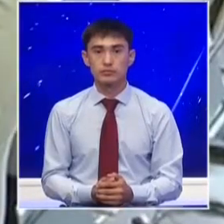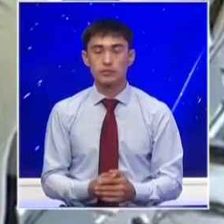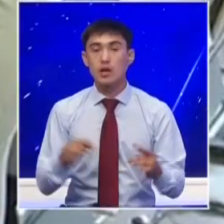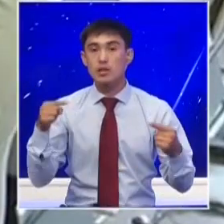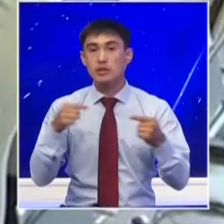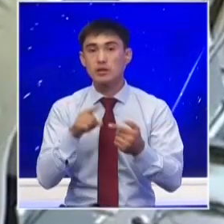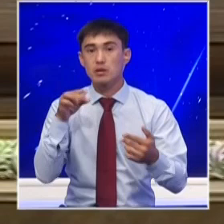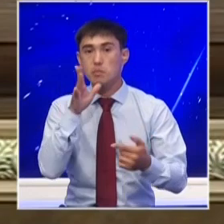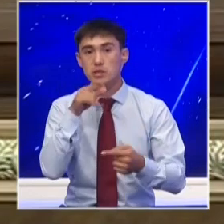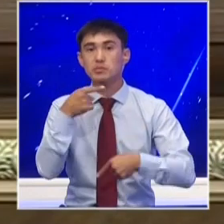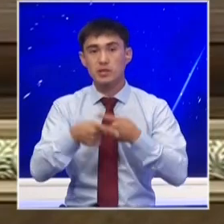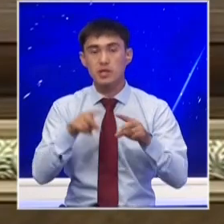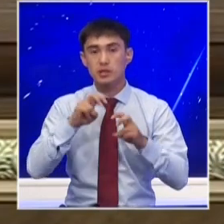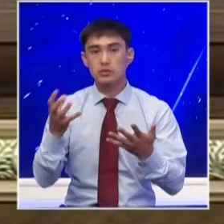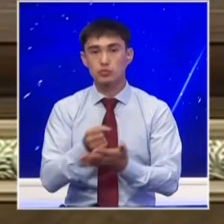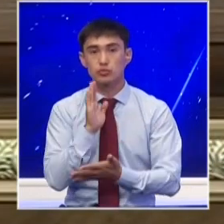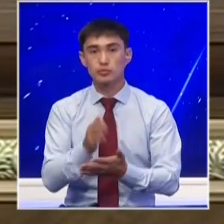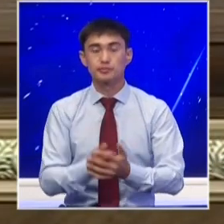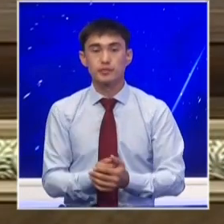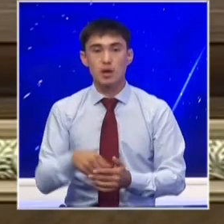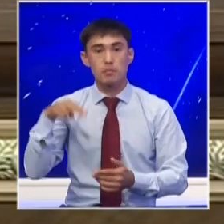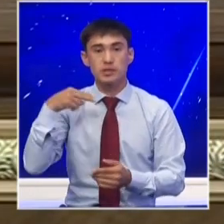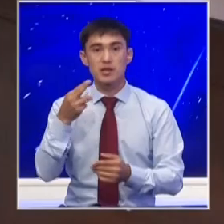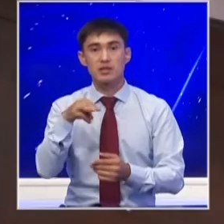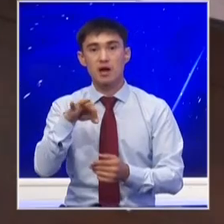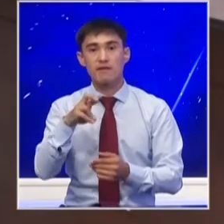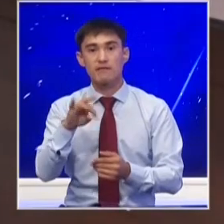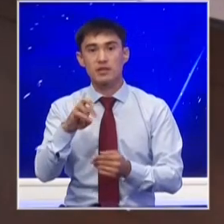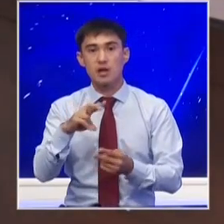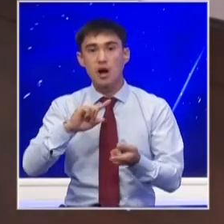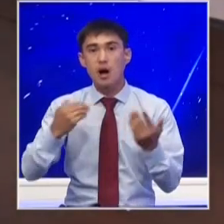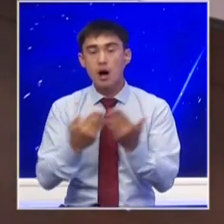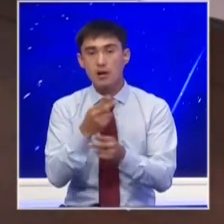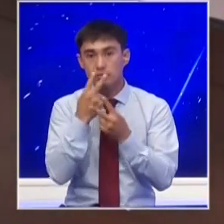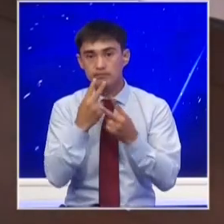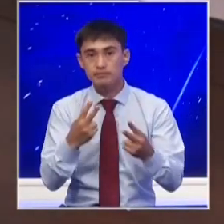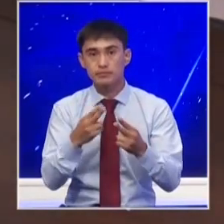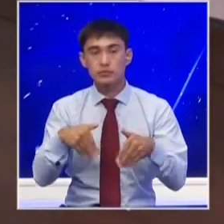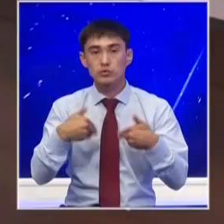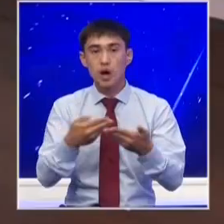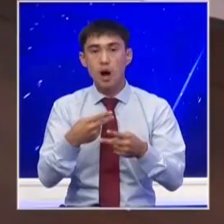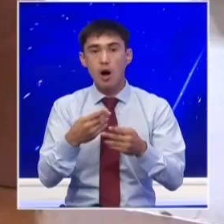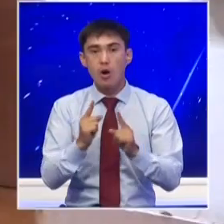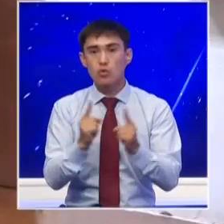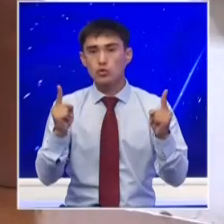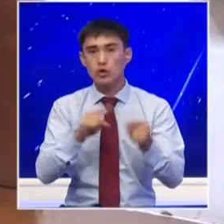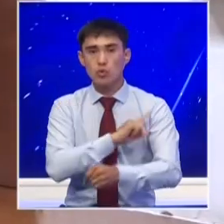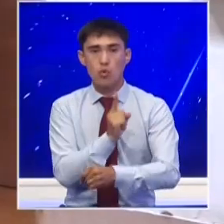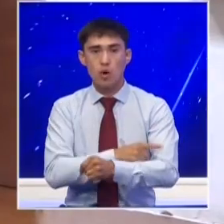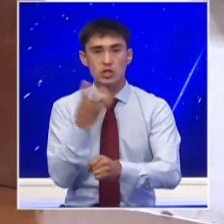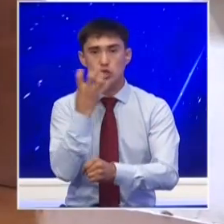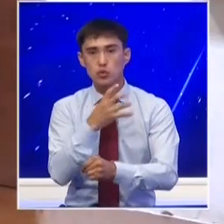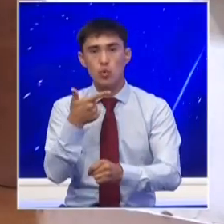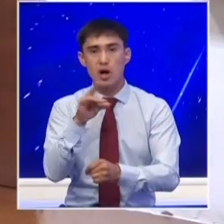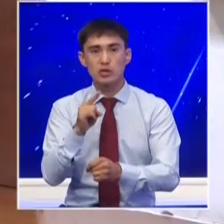Нақты мерзім кейін анықтаймыз. Президент тариф саясатын түбегейлі қайта қарауды ұсынды. Алпауыттардан қуат, жылу,